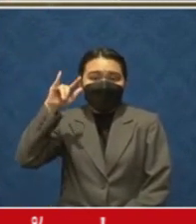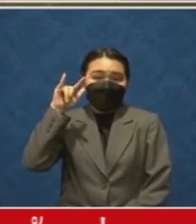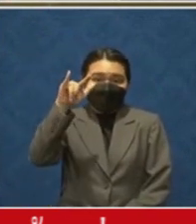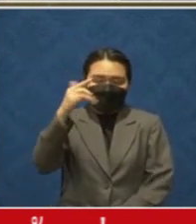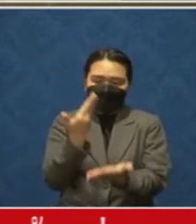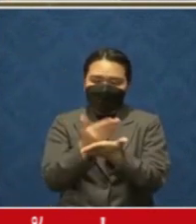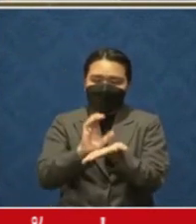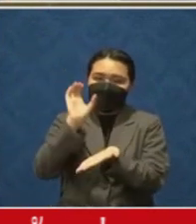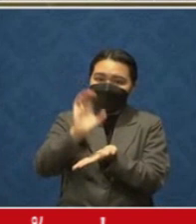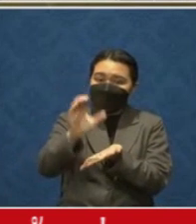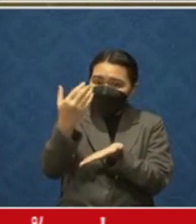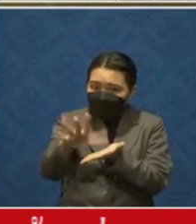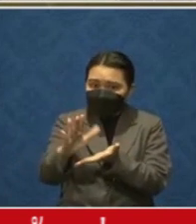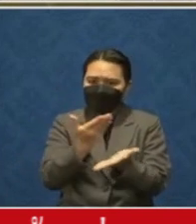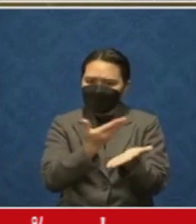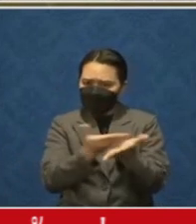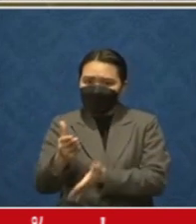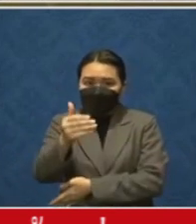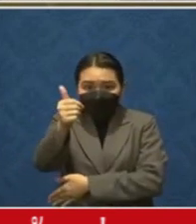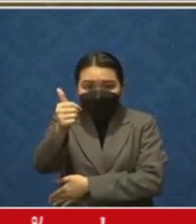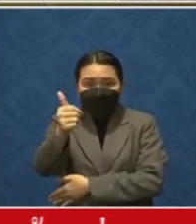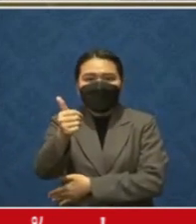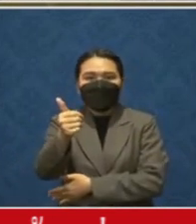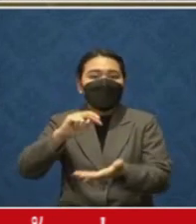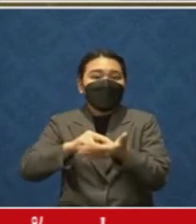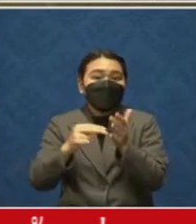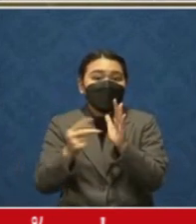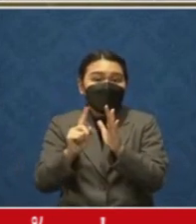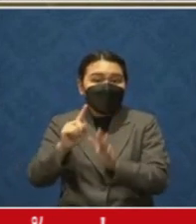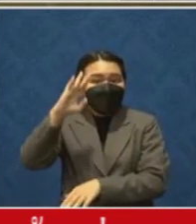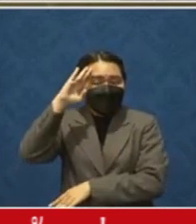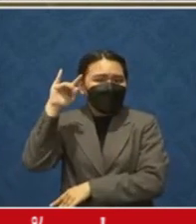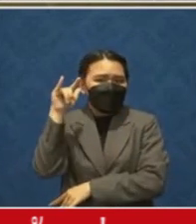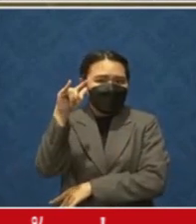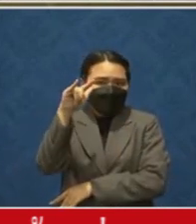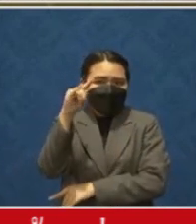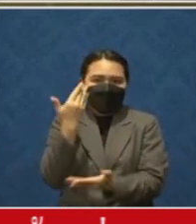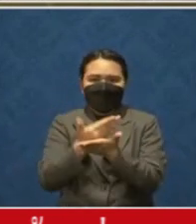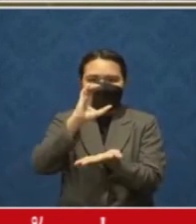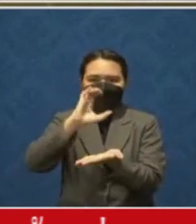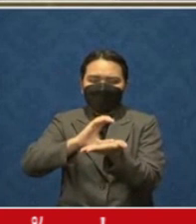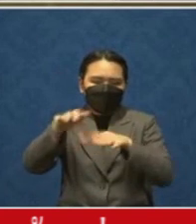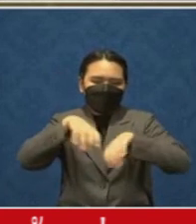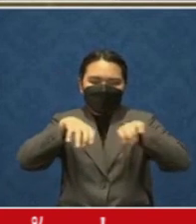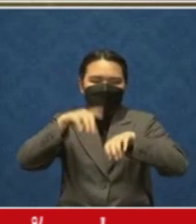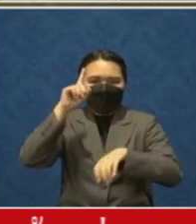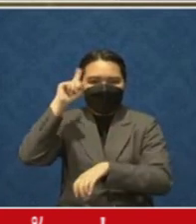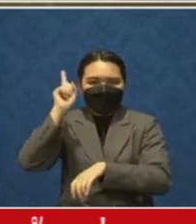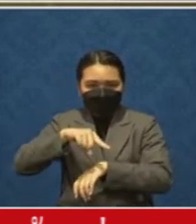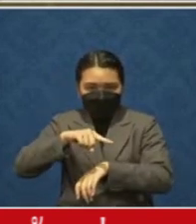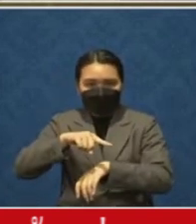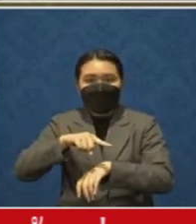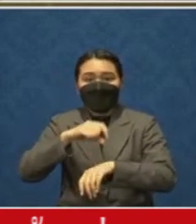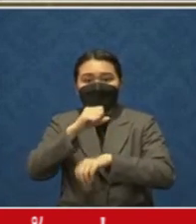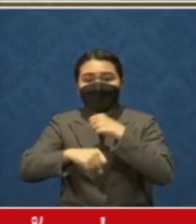ทำสำเร็จไหมครับกองทัพอากาศเนี่ยไม่มีความสามารถในการบริหารงบผูกพันตั้งแต่ปี2564ม